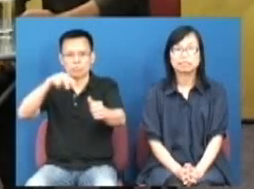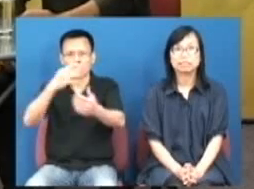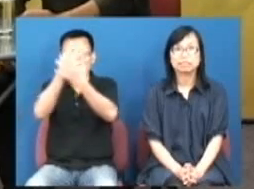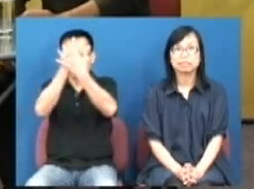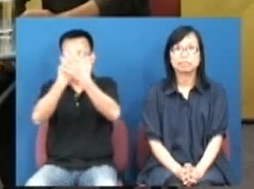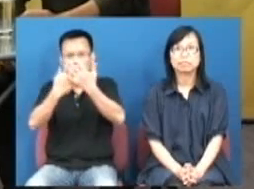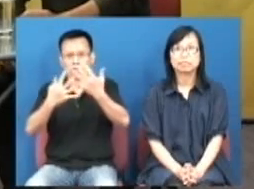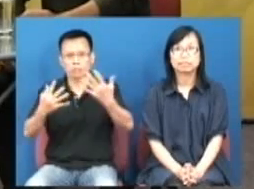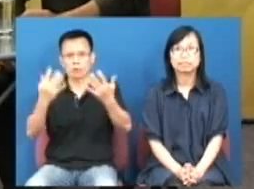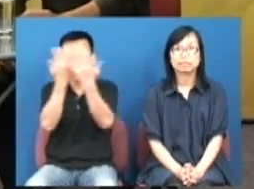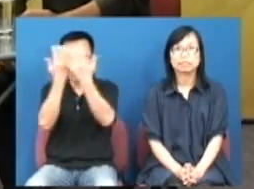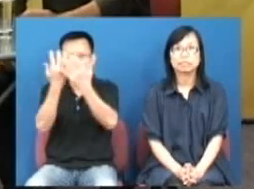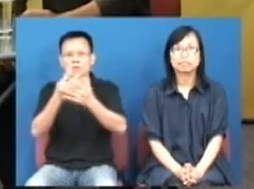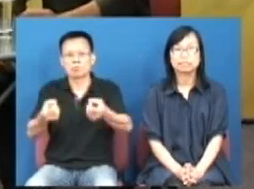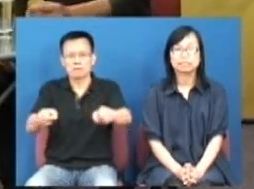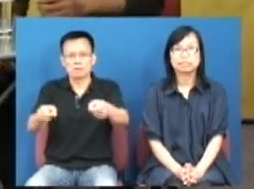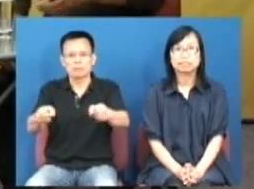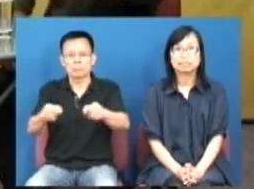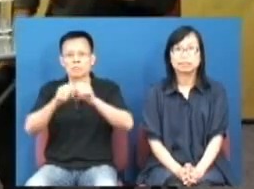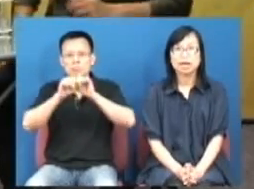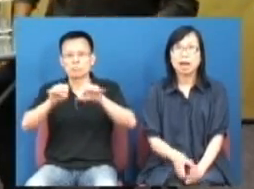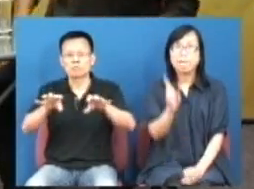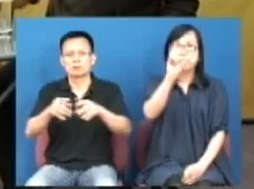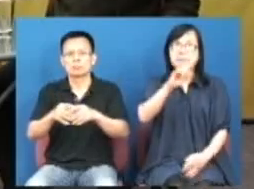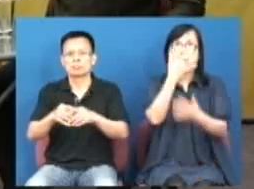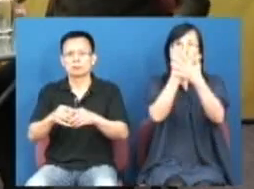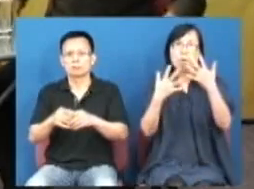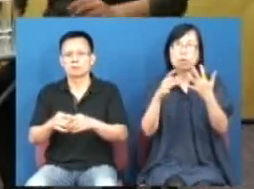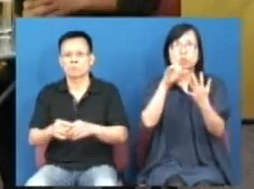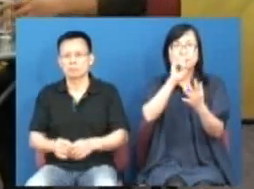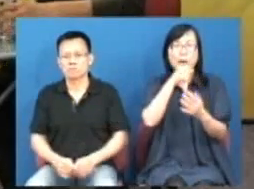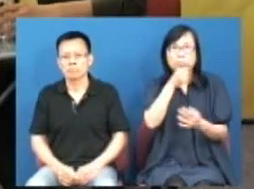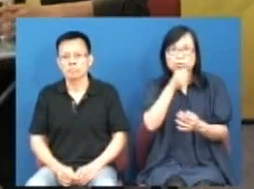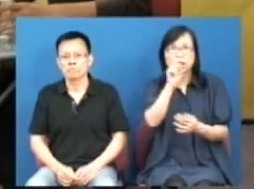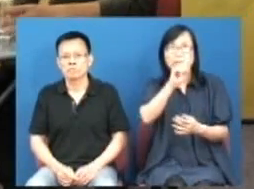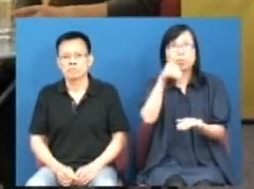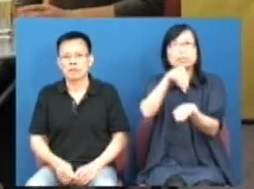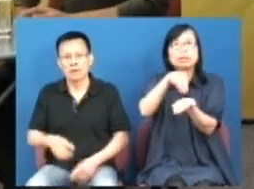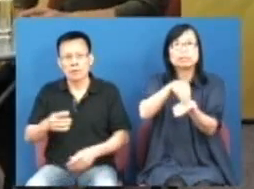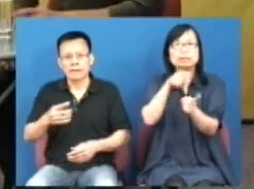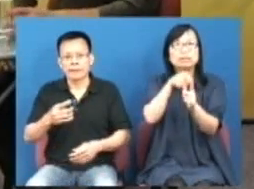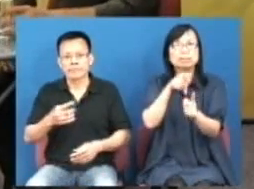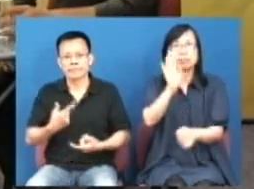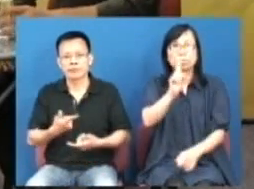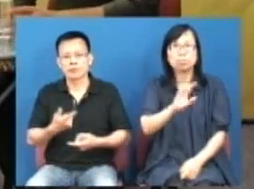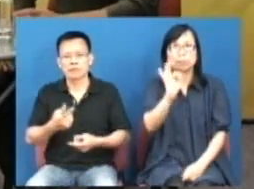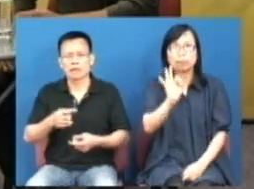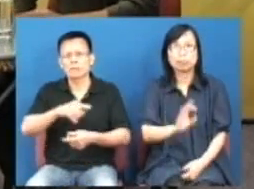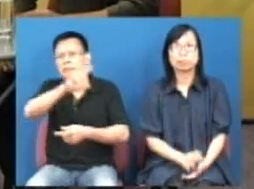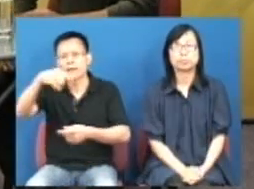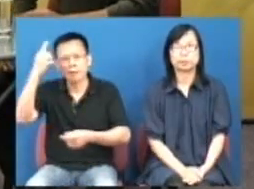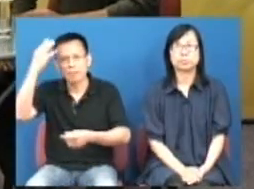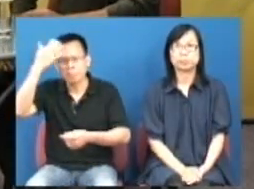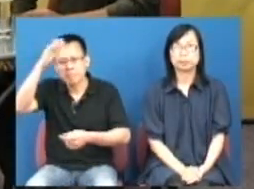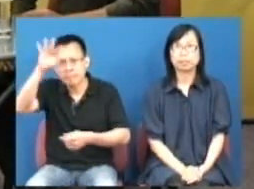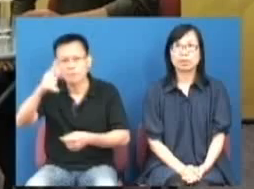媒體，咁啊， 咪乜嘢係網上媒體咧？佢但係佢又冇定義喎。 唉，嗱咁啊，就所以佢就話大家會清楚噶啦。於